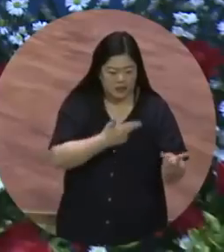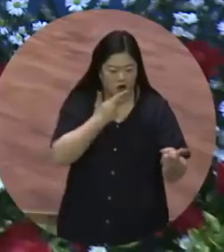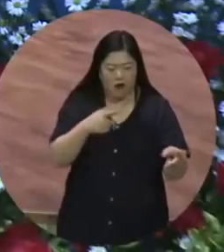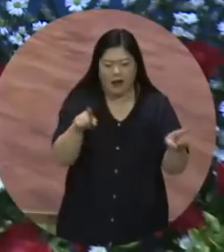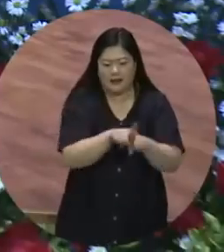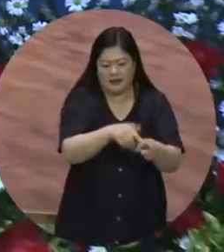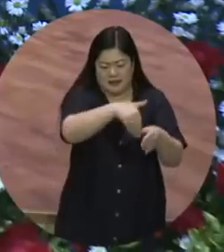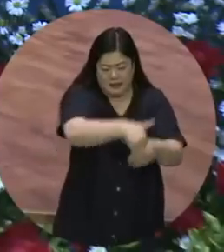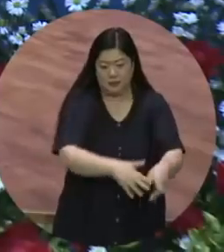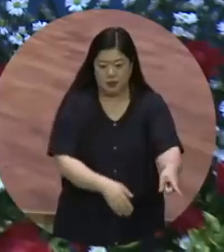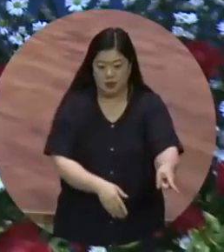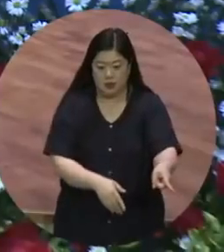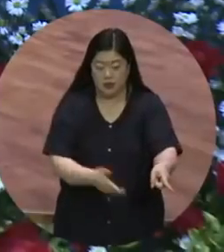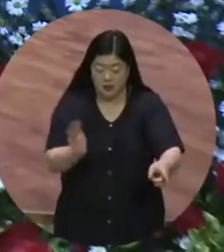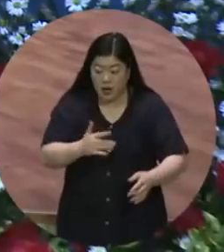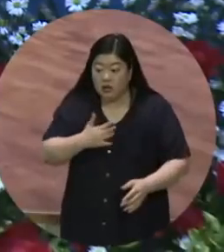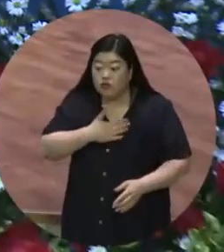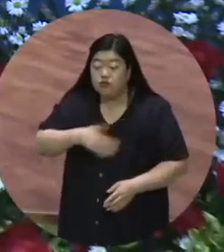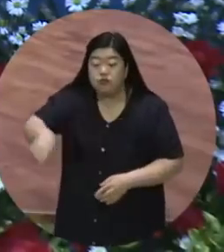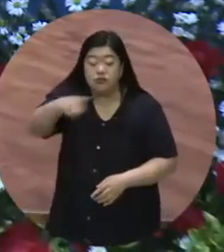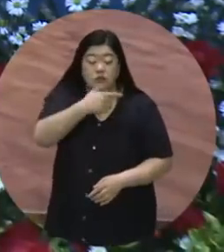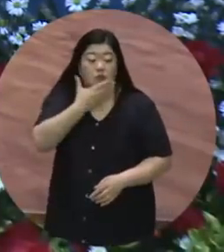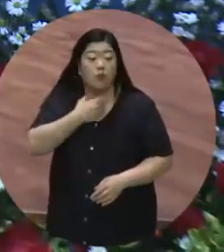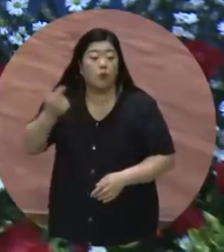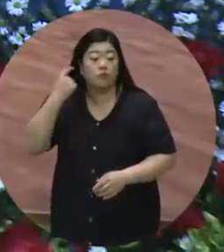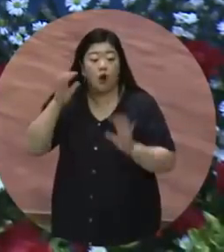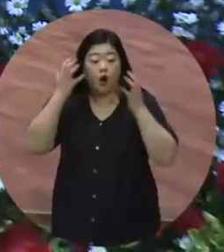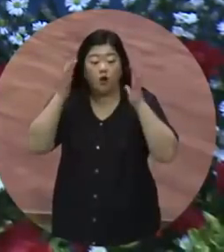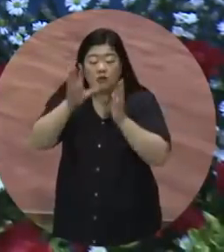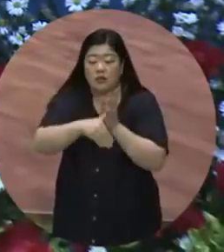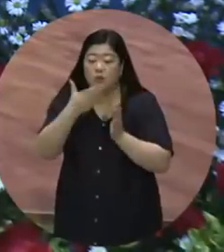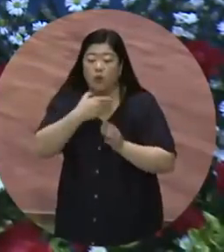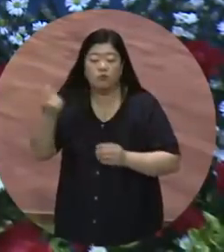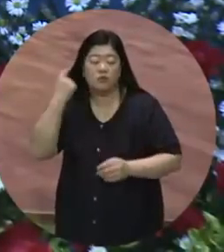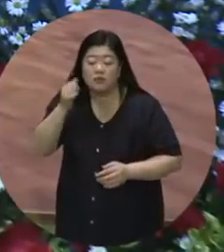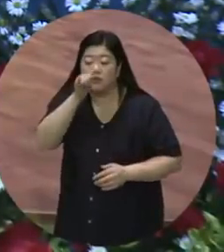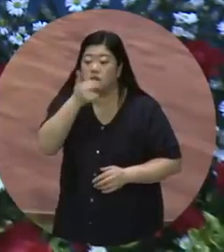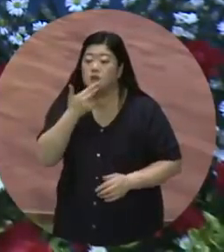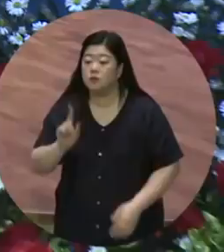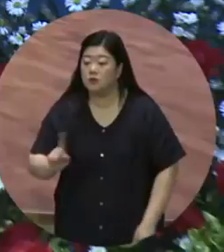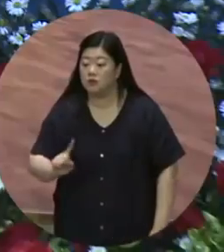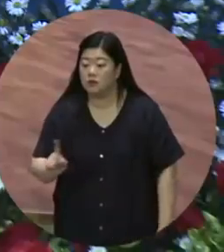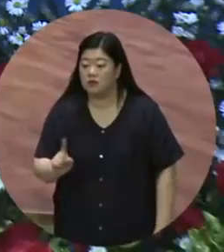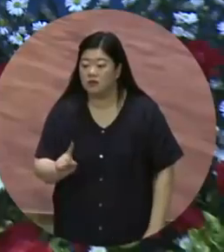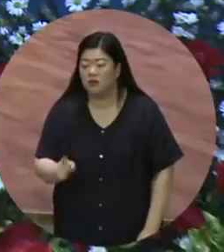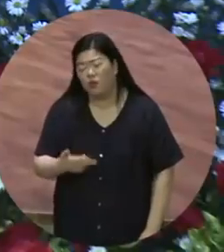엄청난 시행착오를 겪으면서 이 자리까지 올 때까지 기적적으로 와서 앉아 있습니다.